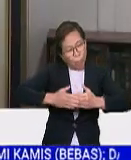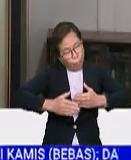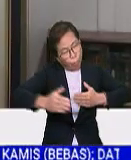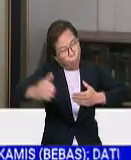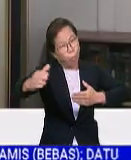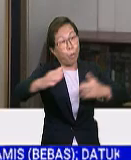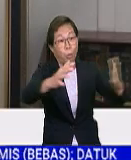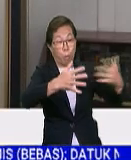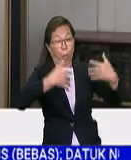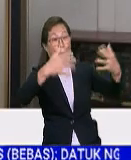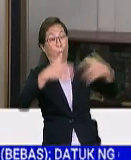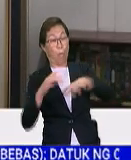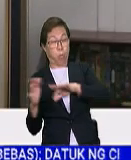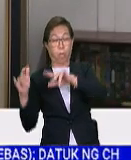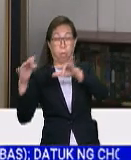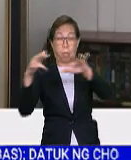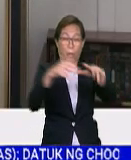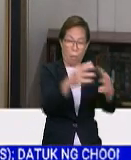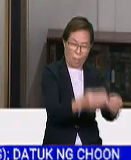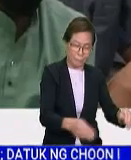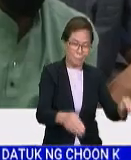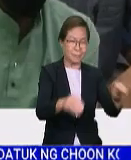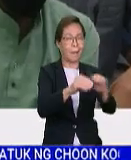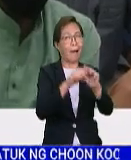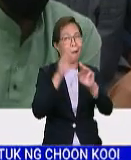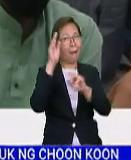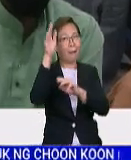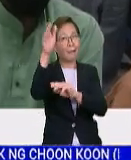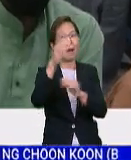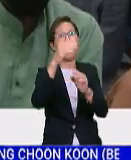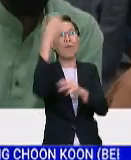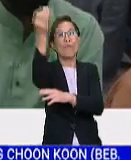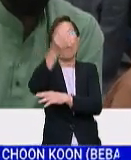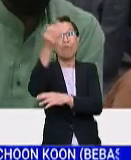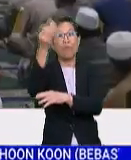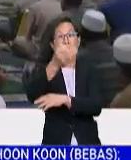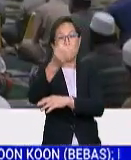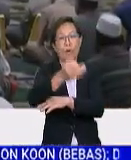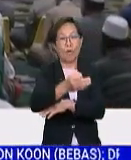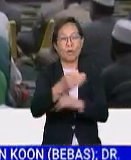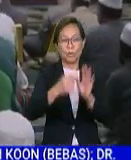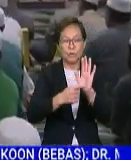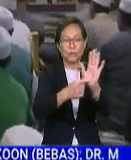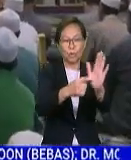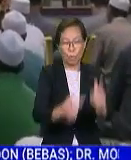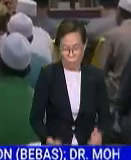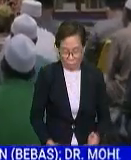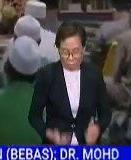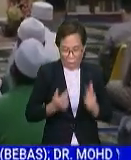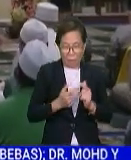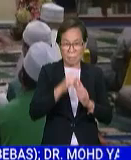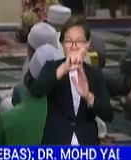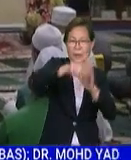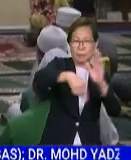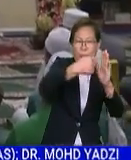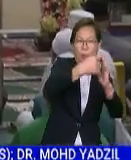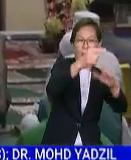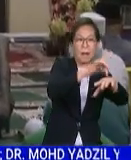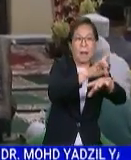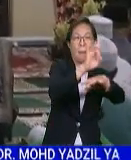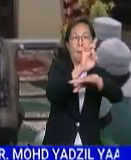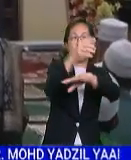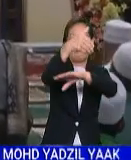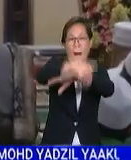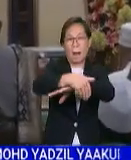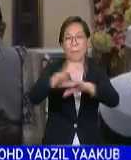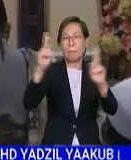baik akan ramai orang akan hadir ke masjid insya-allah forum anjung Attaqwa disiarkan secara langsung selama sejam bermula 8 malam